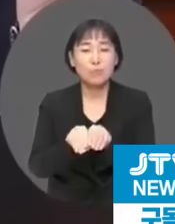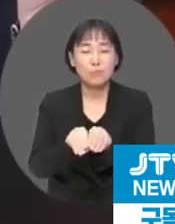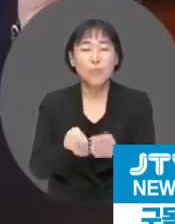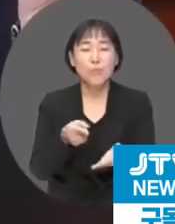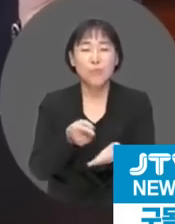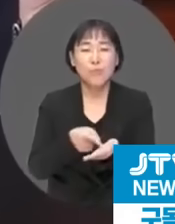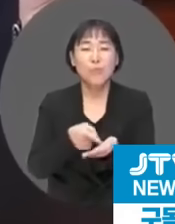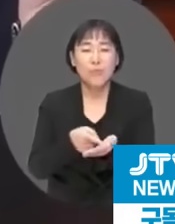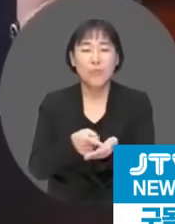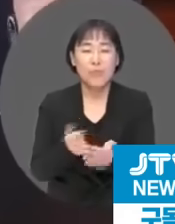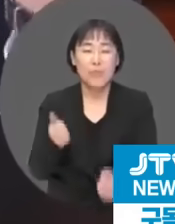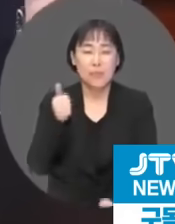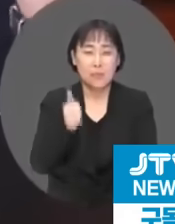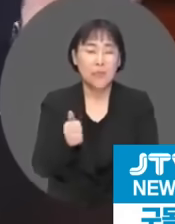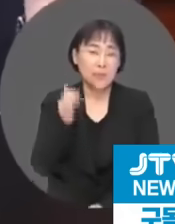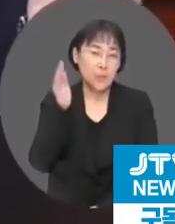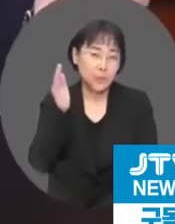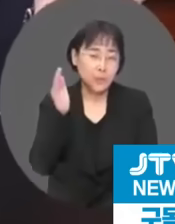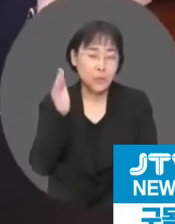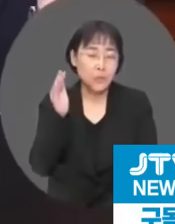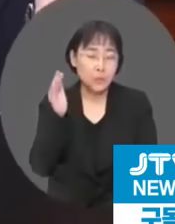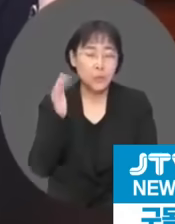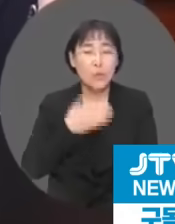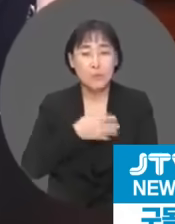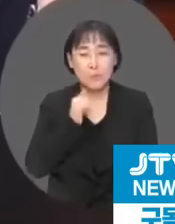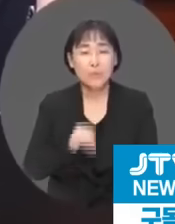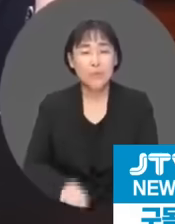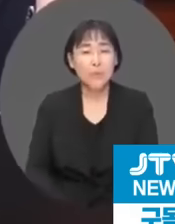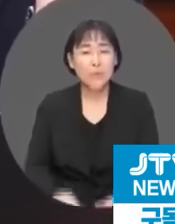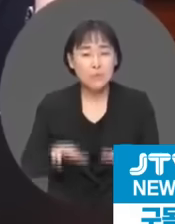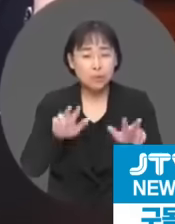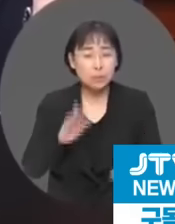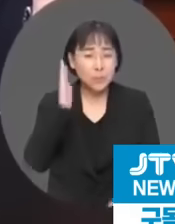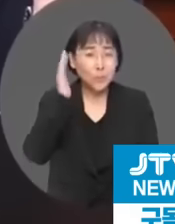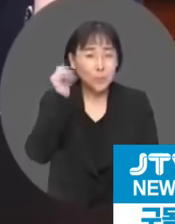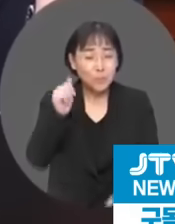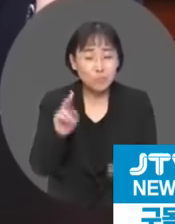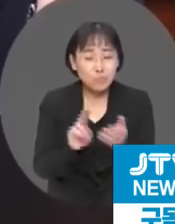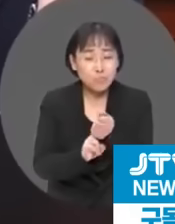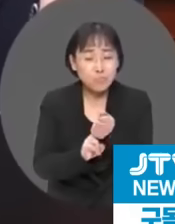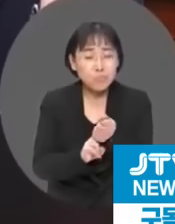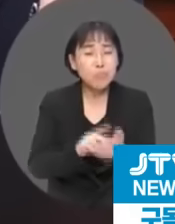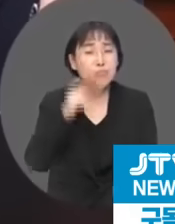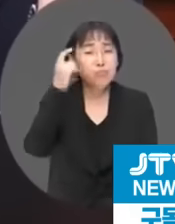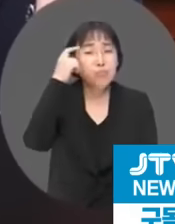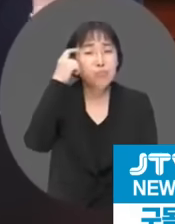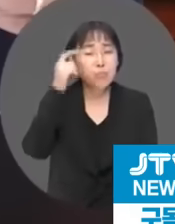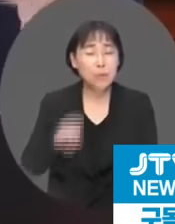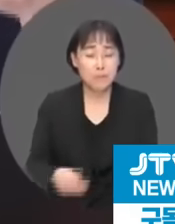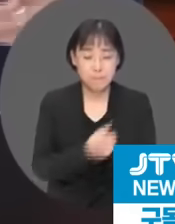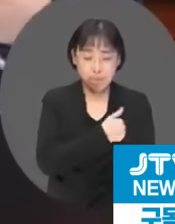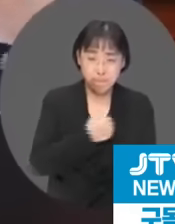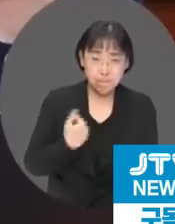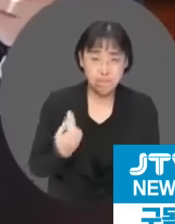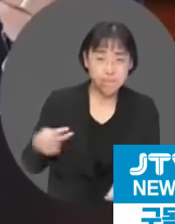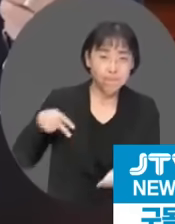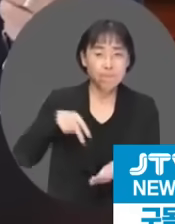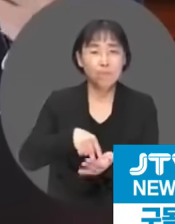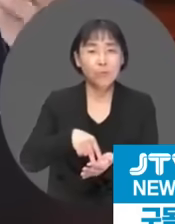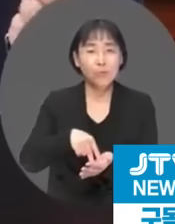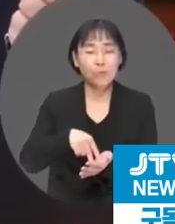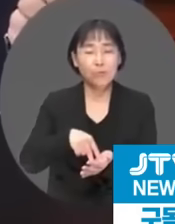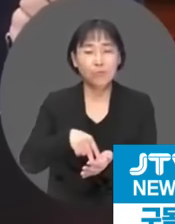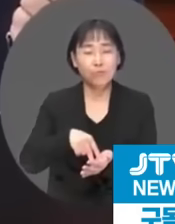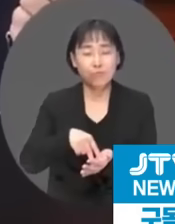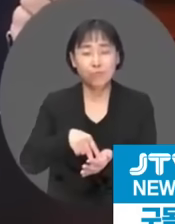그게 이제 2013년 이후 11년 만인데 왜 대통령께서 숨으시오 대통령께서 당당하게 나오셔 갖고 이럴 때일수록 정면